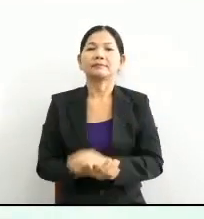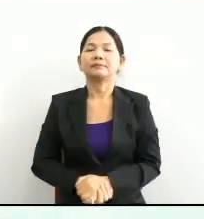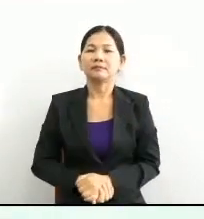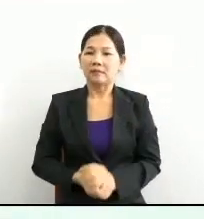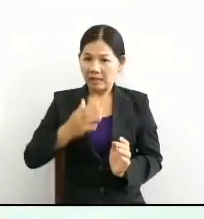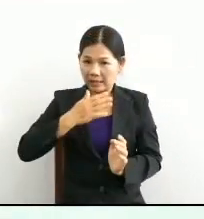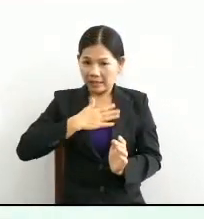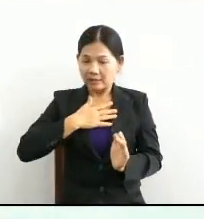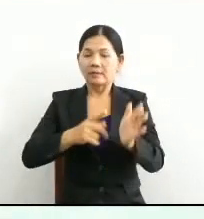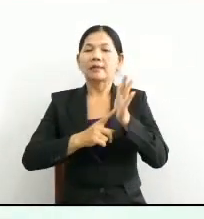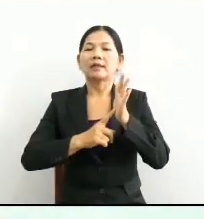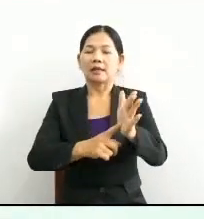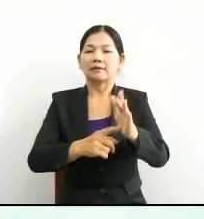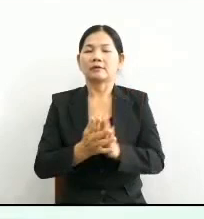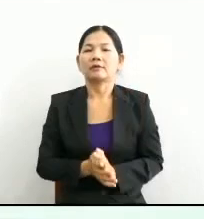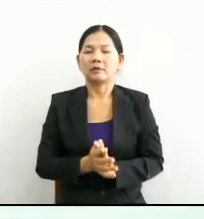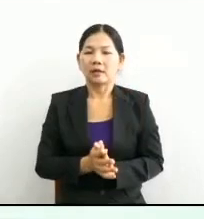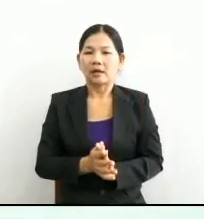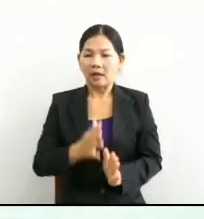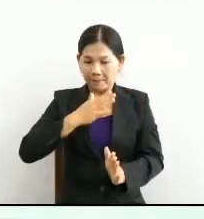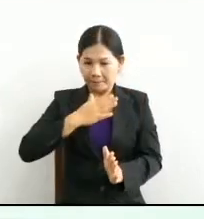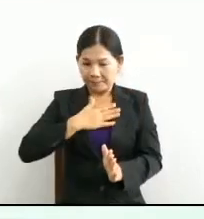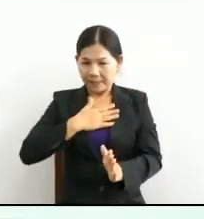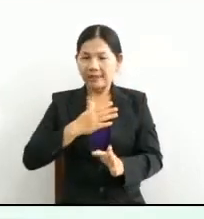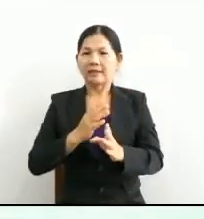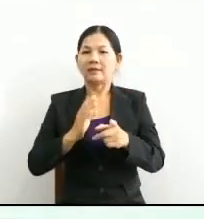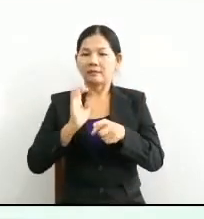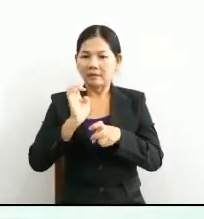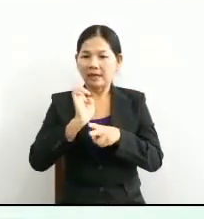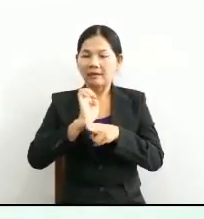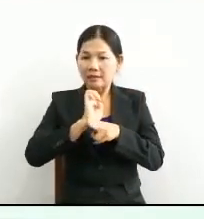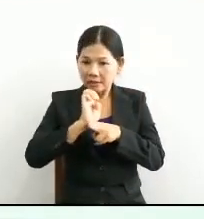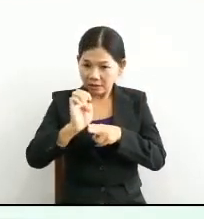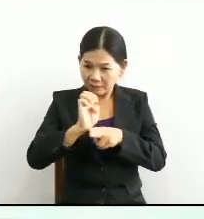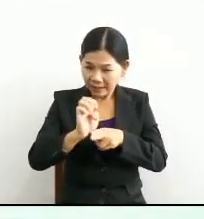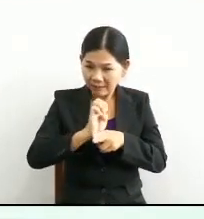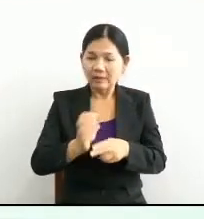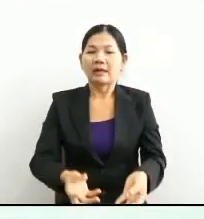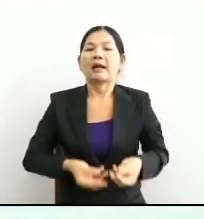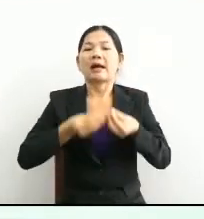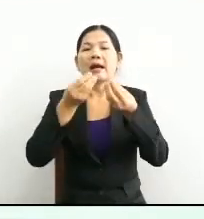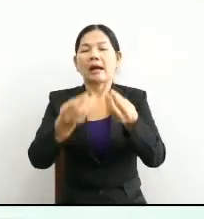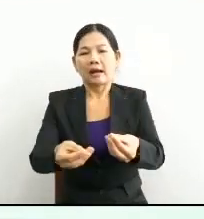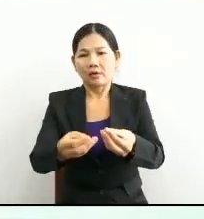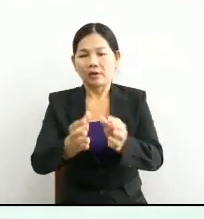hò bây đây nó cố đại chầm nào đứa con làm hạt tơ mùi con cất ập chân nhỉ con cất thằng ôi